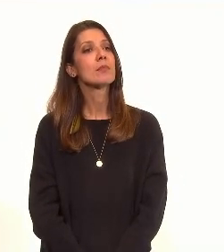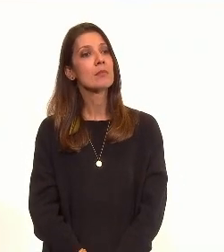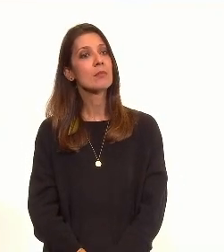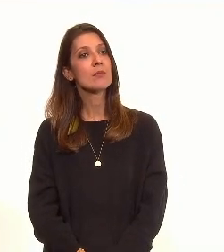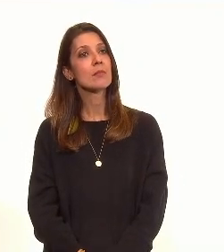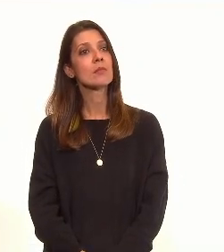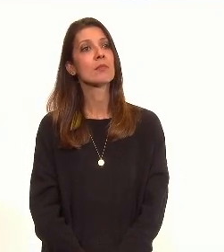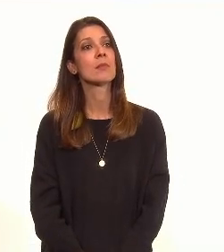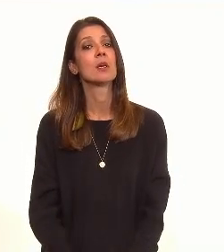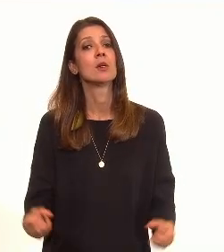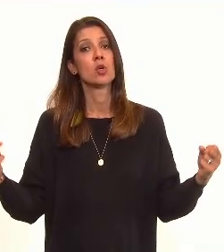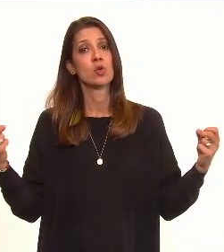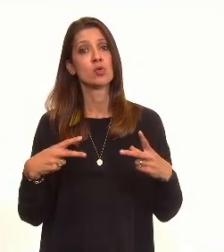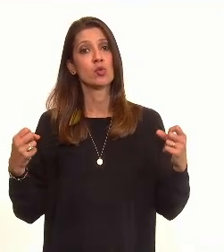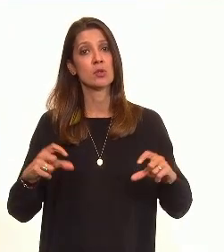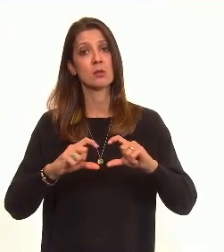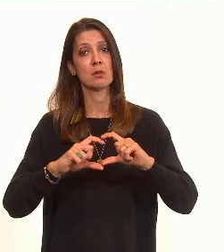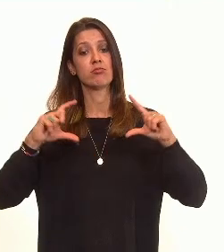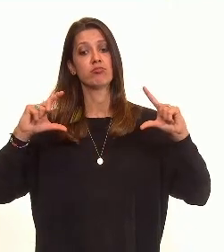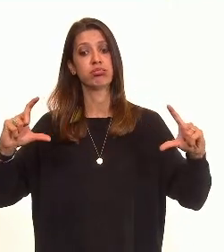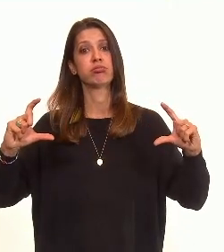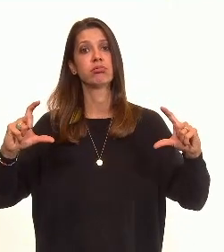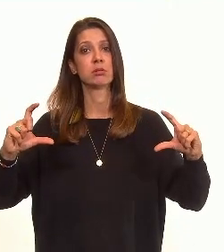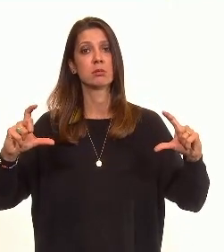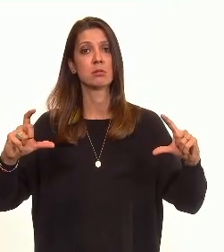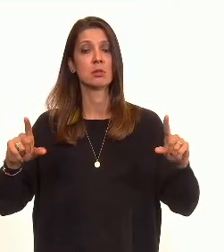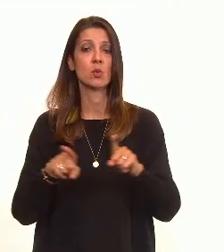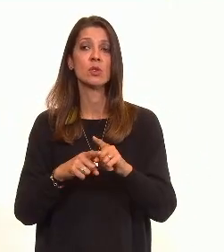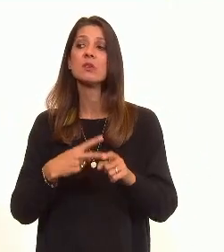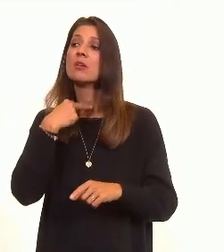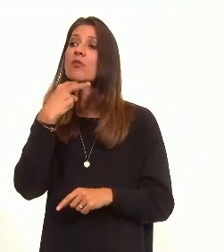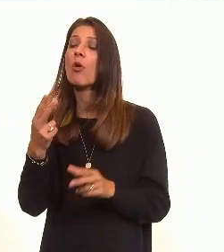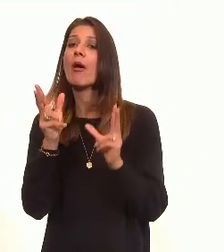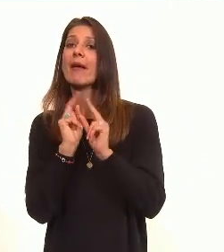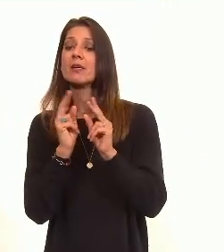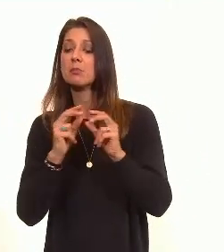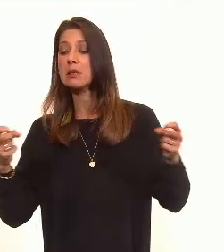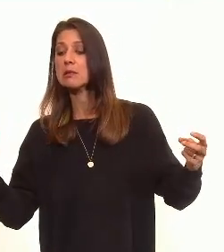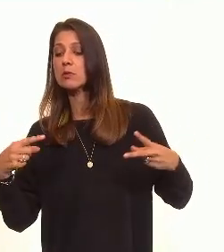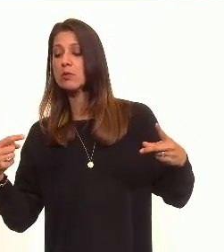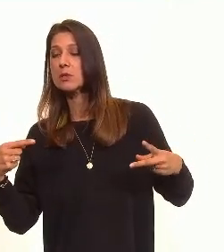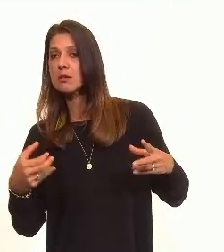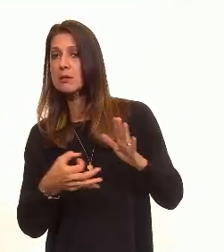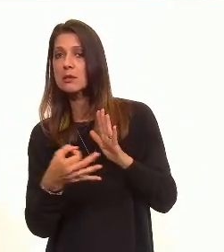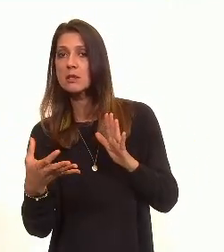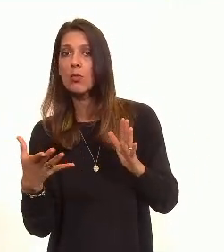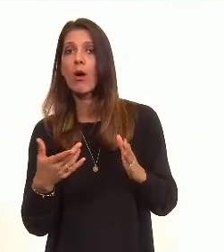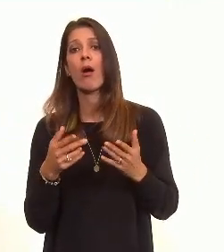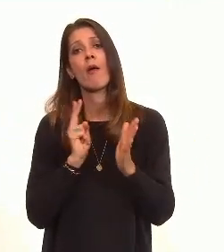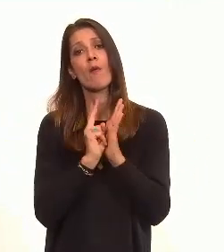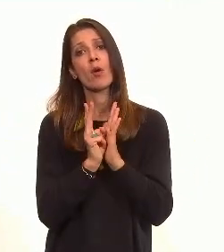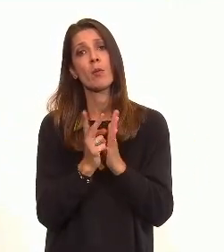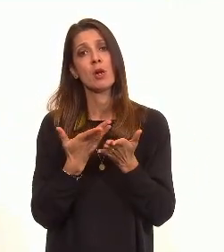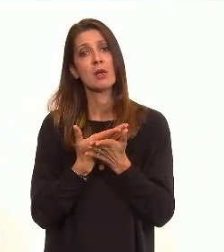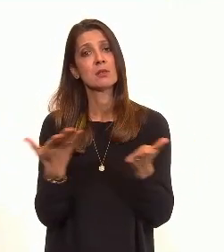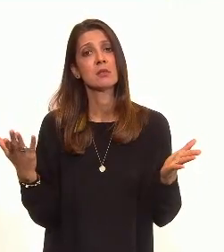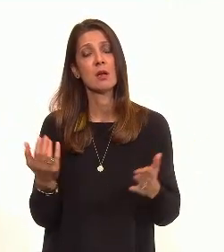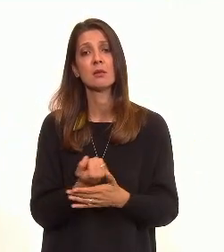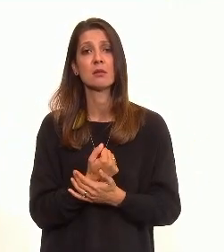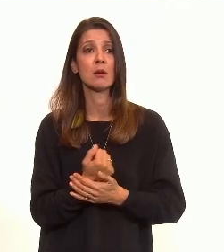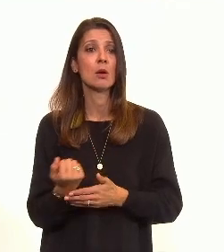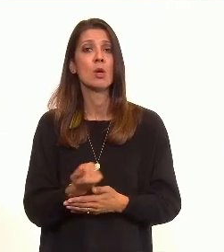vous travaillez à diffuser ces scénettes ? J'utilise le Serious Game assez souvent. J'ai joué sur mon